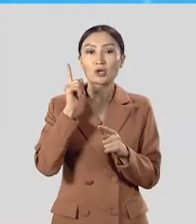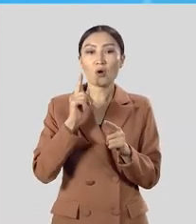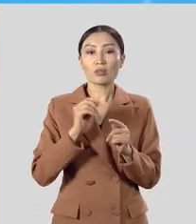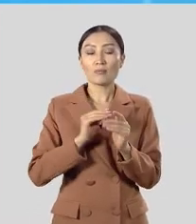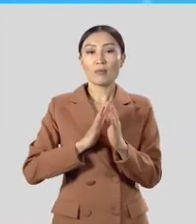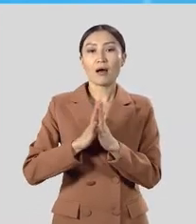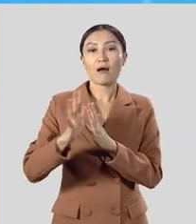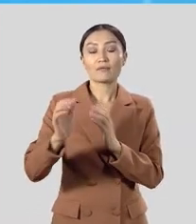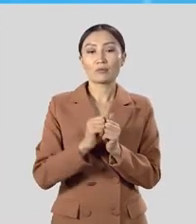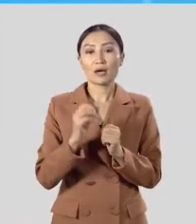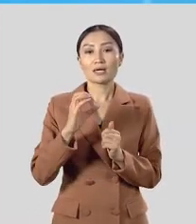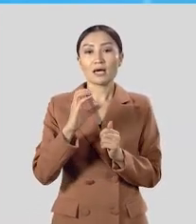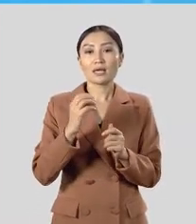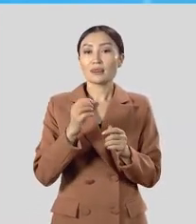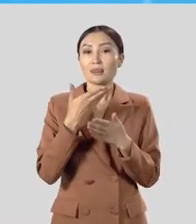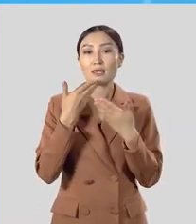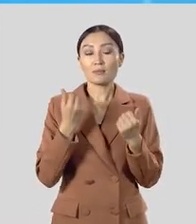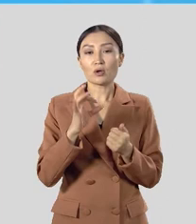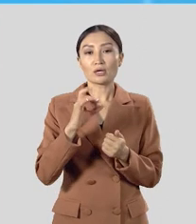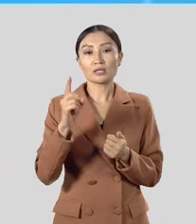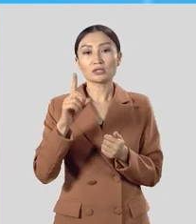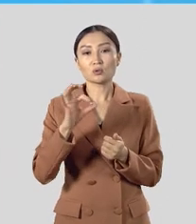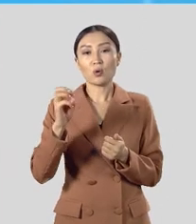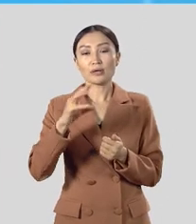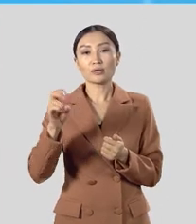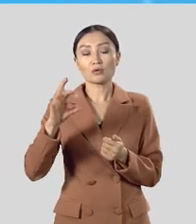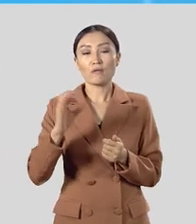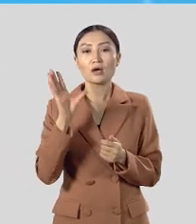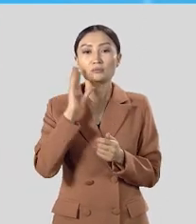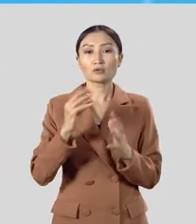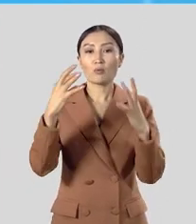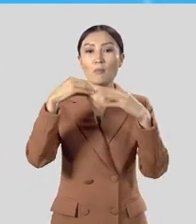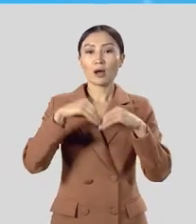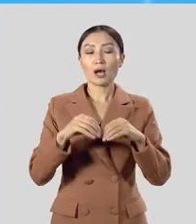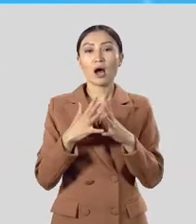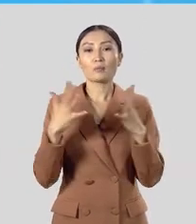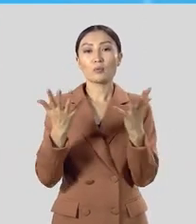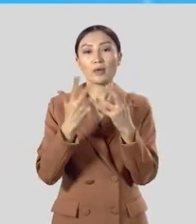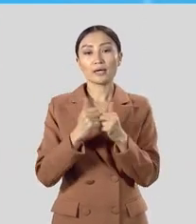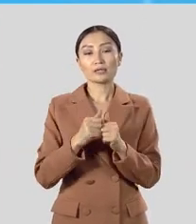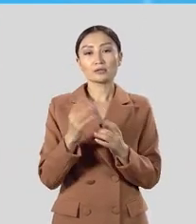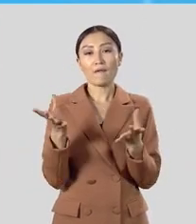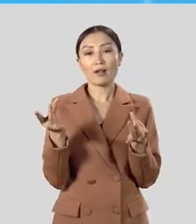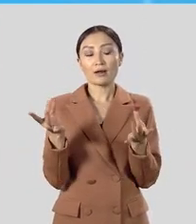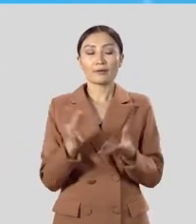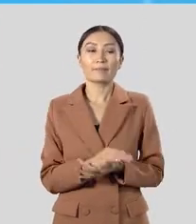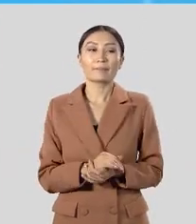ковром. Сфагнум не имеет ризоидов, но способен поглощать огромное количество влаги.